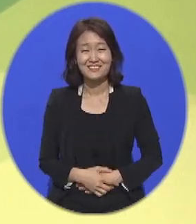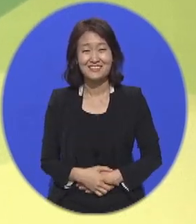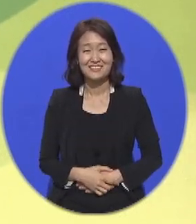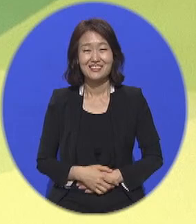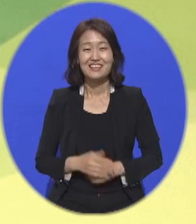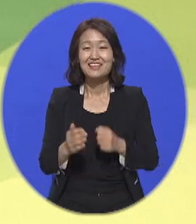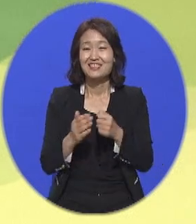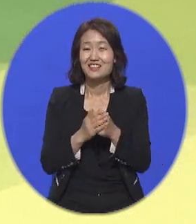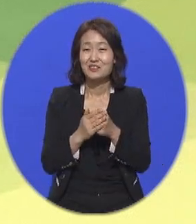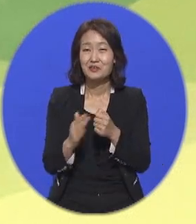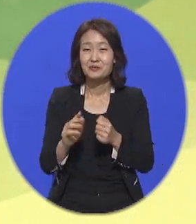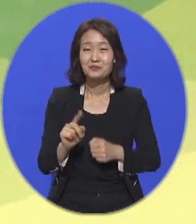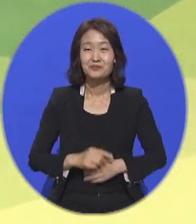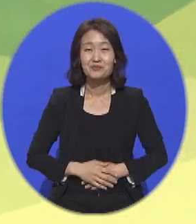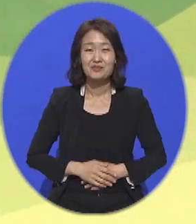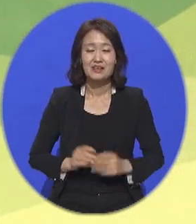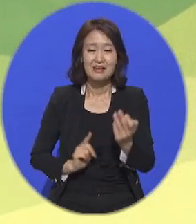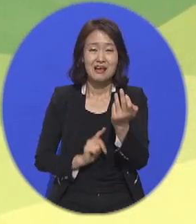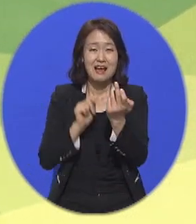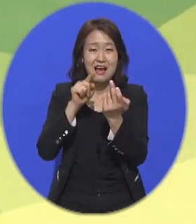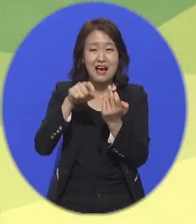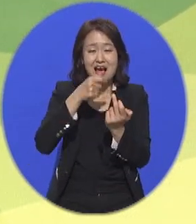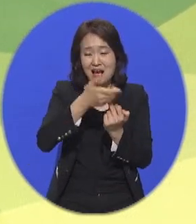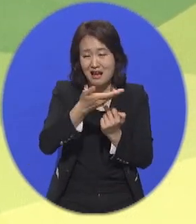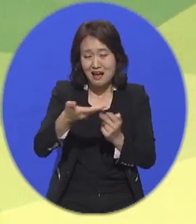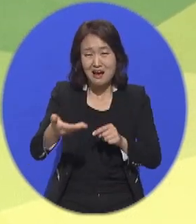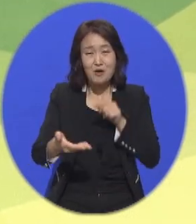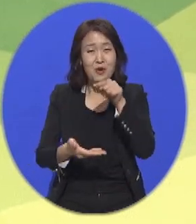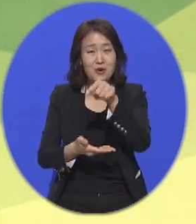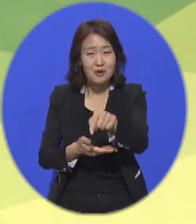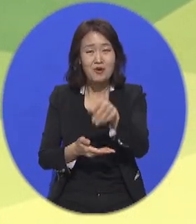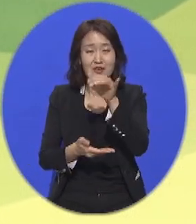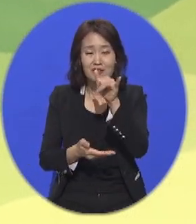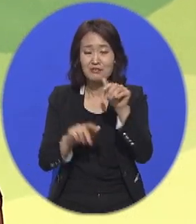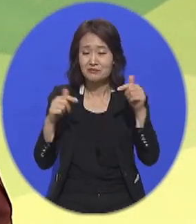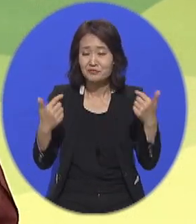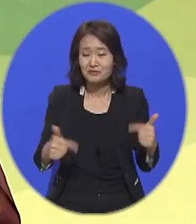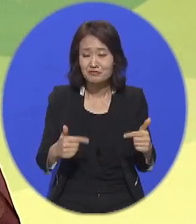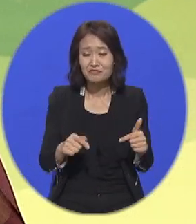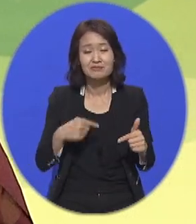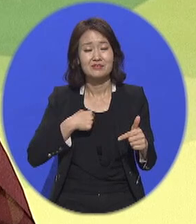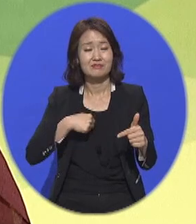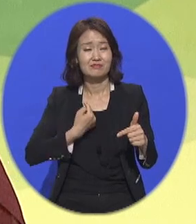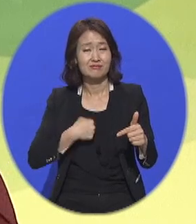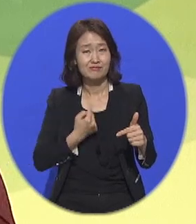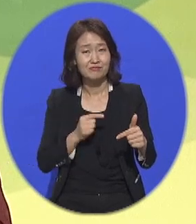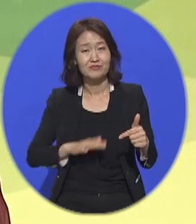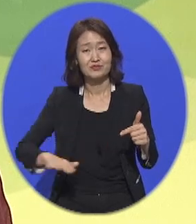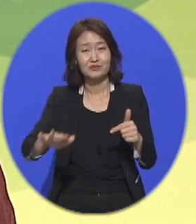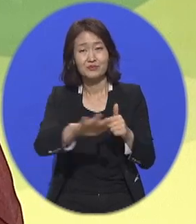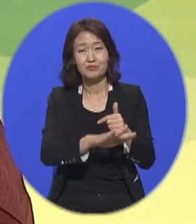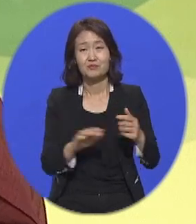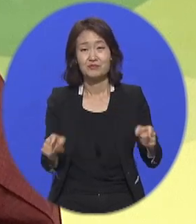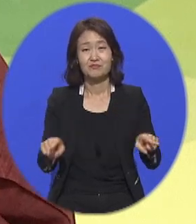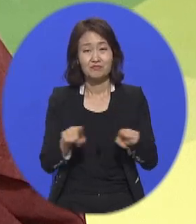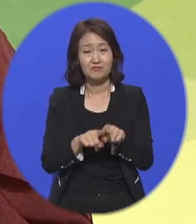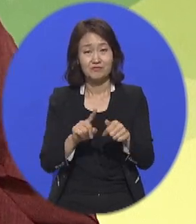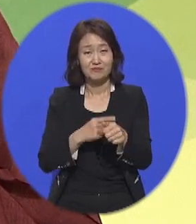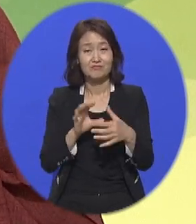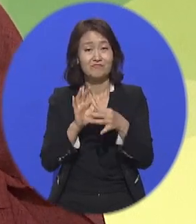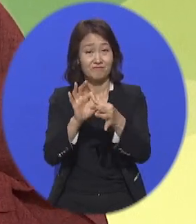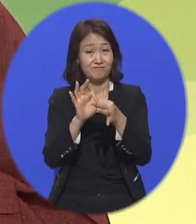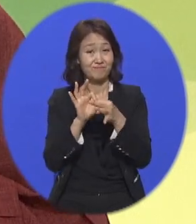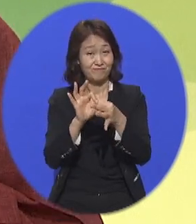그렇습니다. 그래서 뭐 산을 넘어 강을 건너 이렇게 보면서 이제 제 나름대로 한 것을 여러분들하고 이제 인연을 맺도록